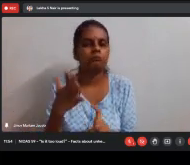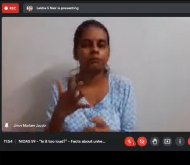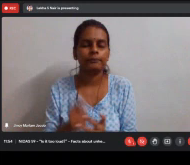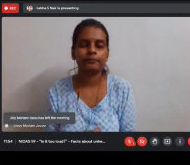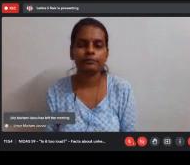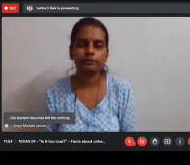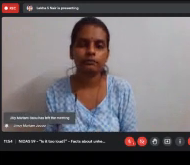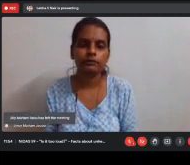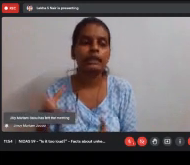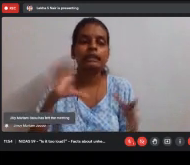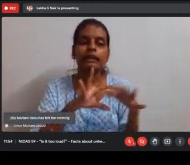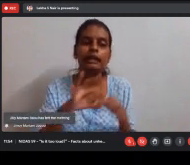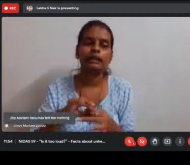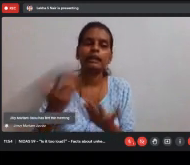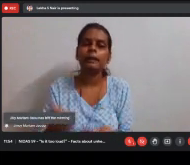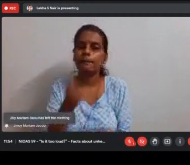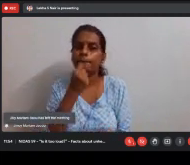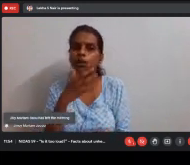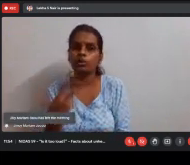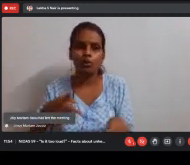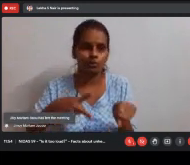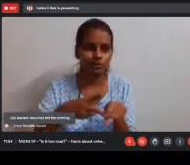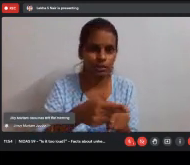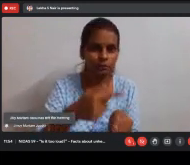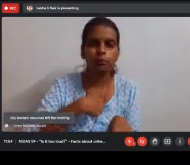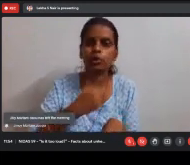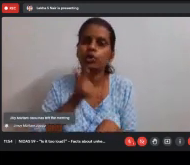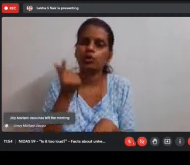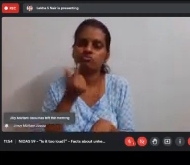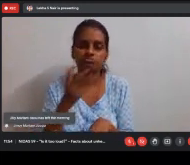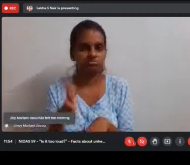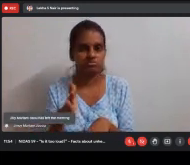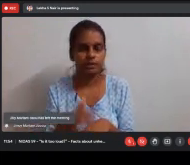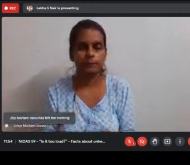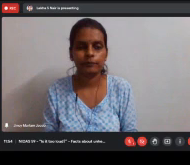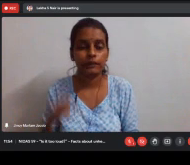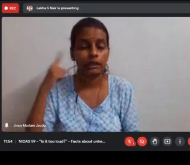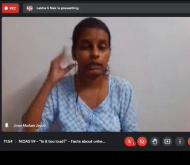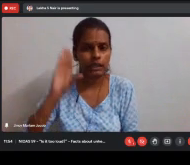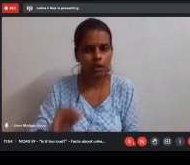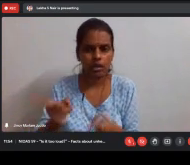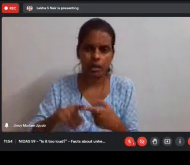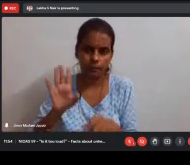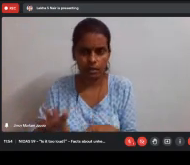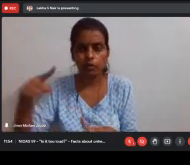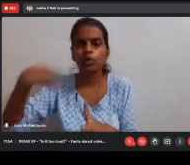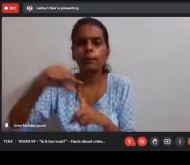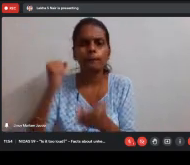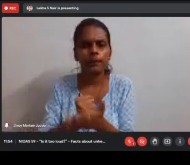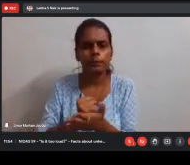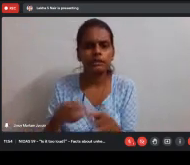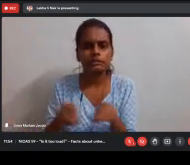കാരണം ഒരു മരുന്നും അല്ലെങ്കിൽ ശസ്ത്രക്രിയയും ഇതുവരെ നമുക്ക് ഹെയർ സെല്ലിനെ റീജനറേറ്റ് ചെയ്യാനായിട്ട് സഹായിക്കുന്നതായിട്ട് അല്ലെങ്കിൽ